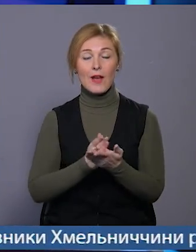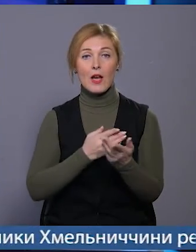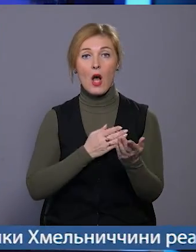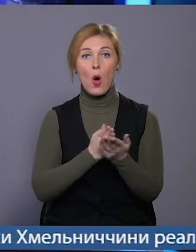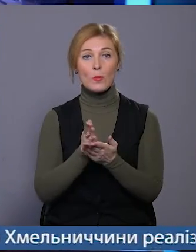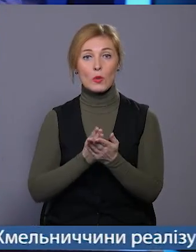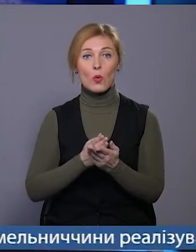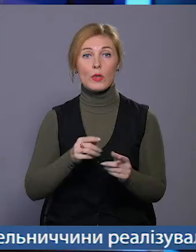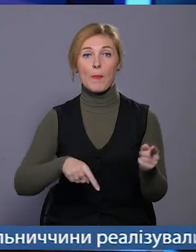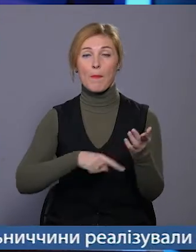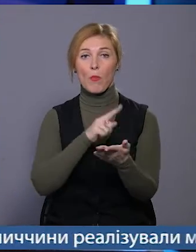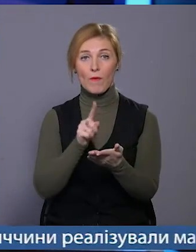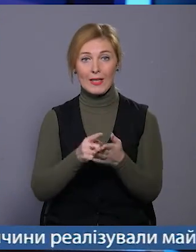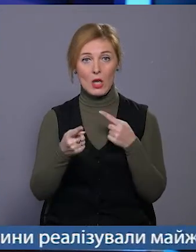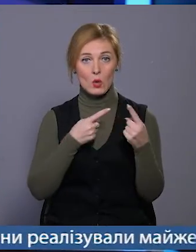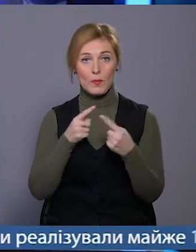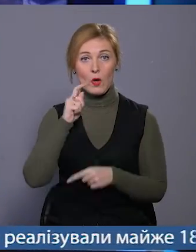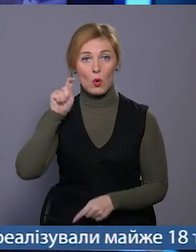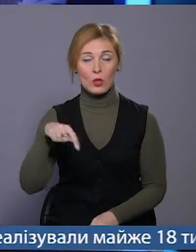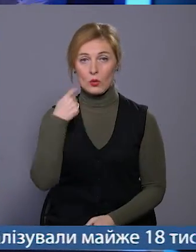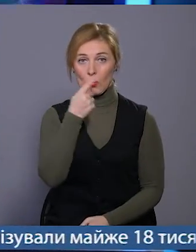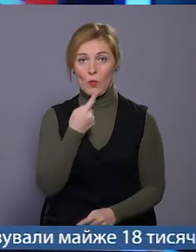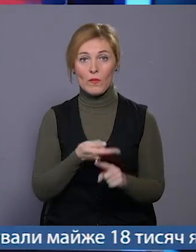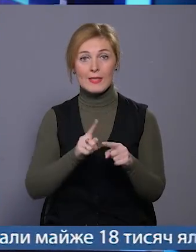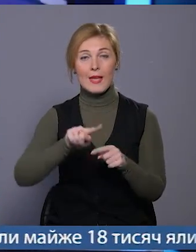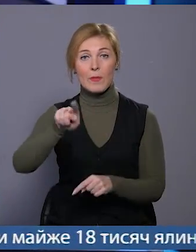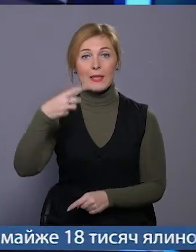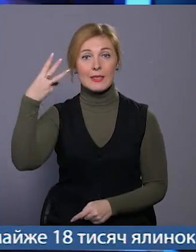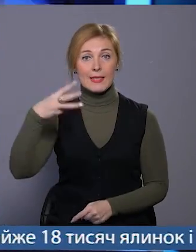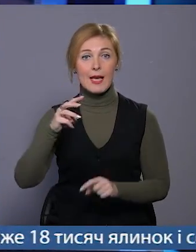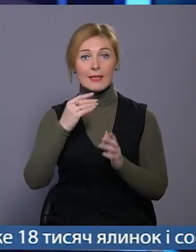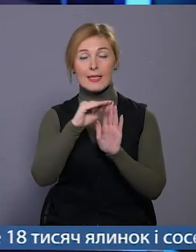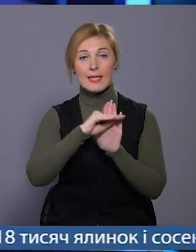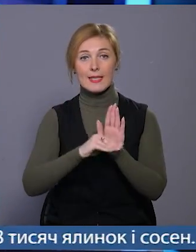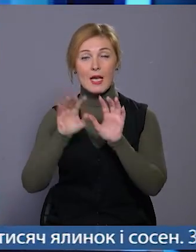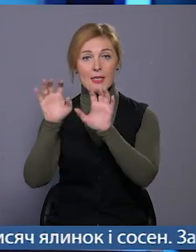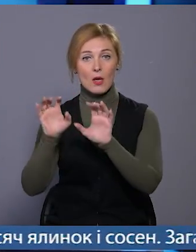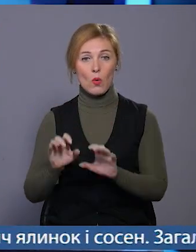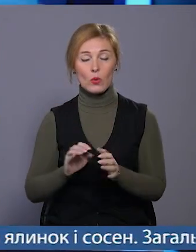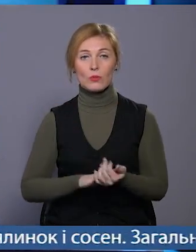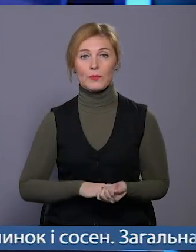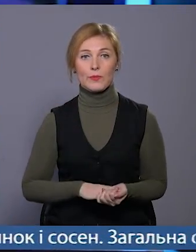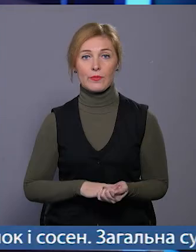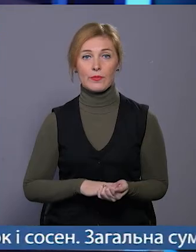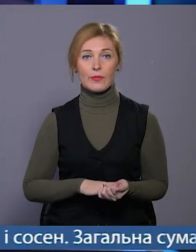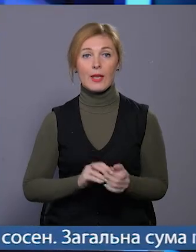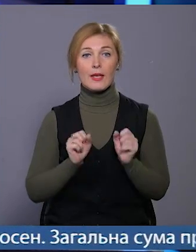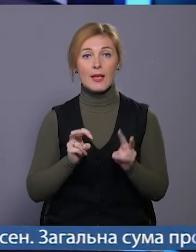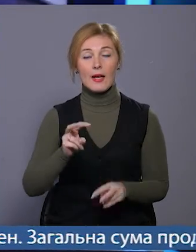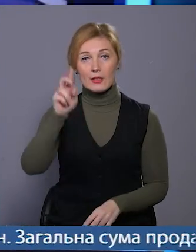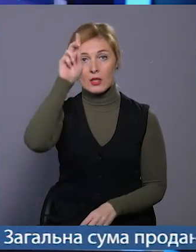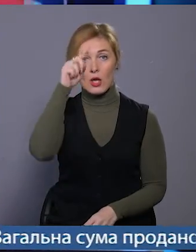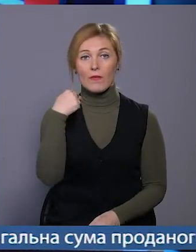має розмовляти українською. Того вимагає 30 стаття закону про забезпечення функціонування української мови як